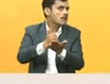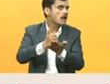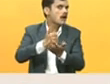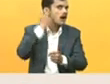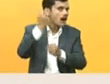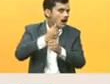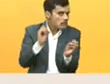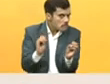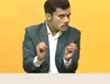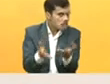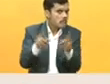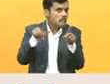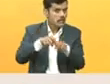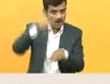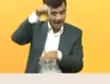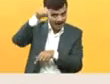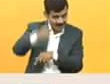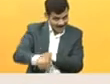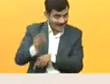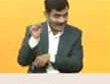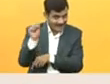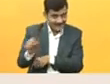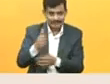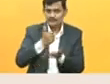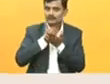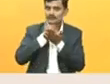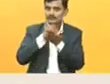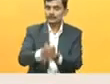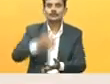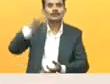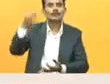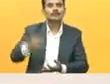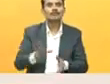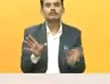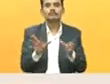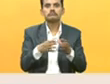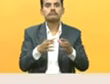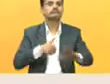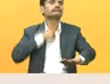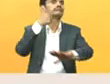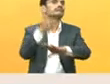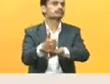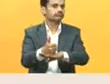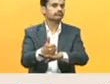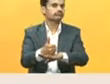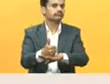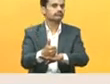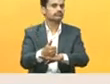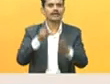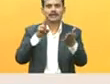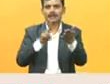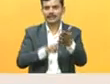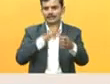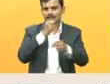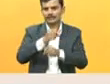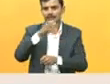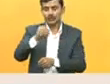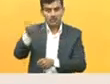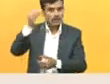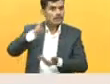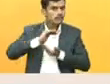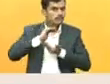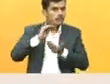शुरू किया। आज उनकी सेवा ने एक संस्था का रूप ले लिया है। उनकी संस्था को कई अवार्ड से